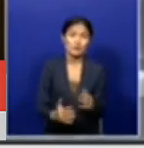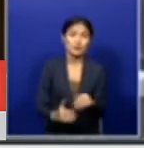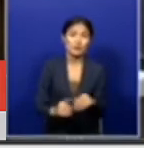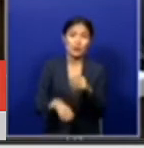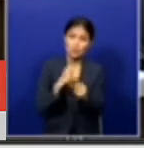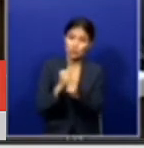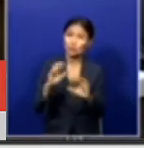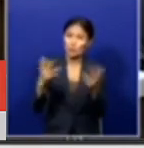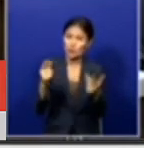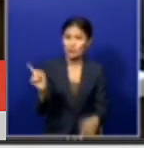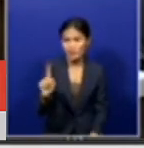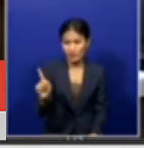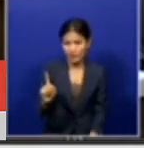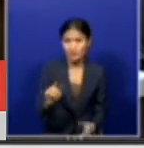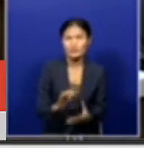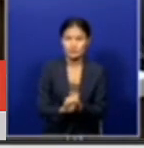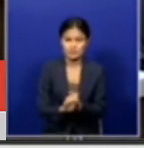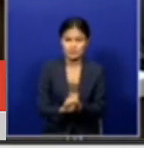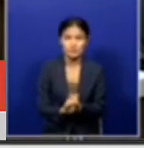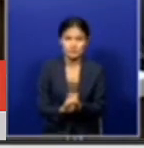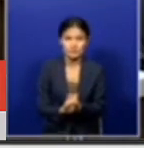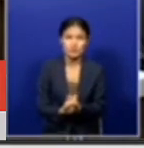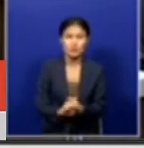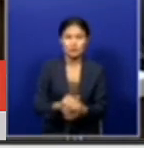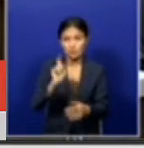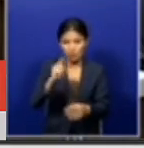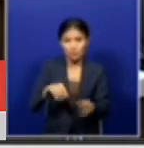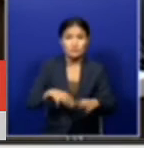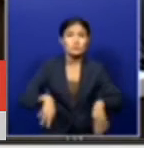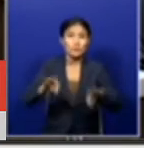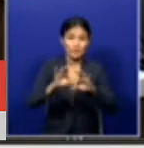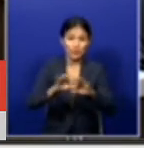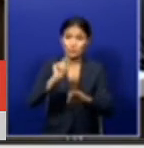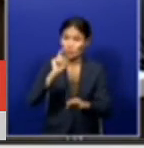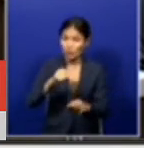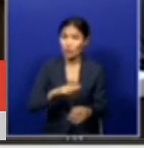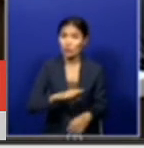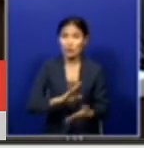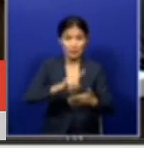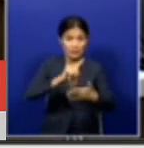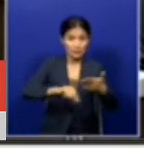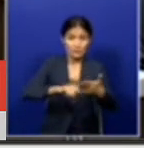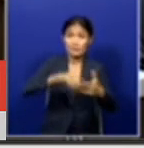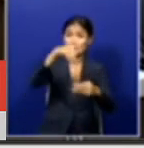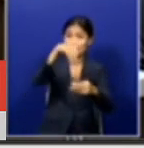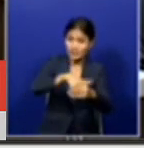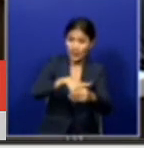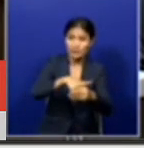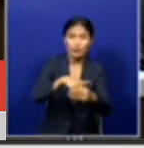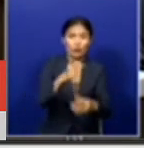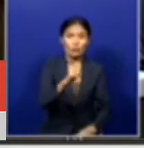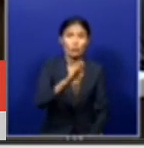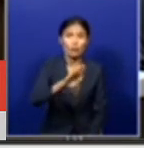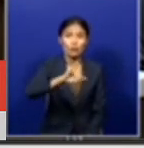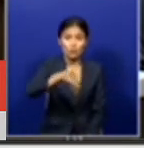และท่านจะกำหนดไทม์ไลน์ในการเลือกผู้บริหารท้องถิ่นได้เมื่อใด